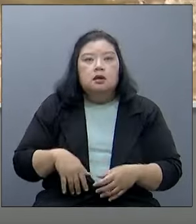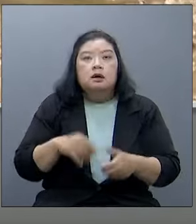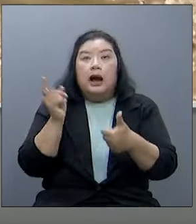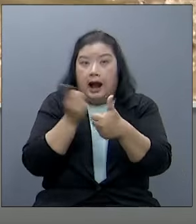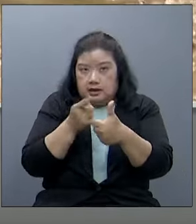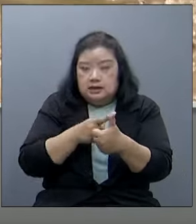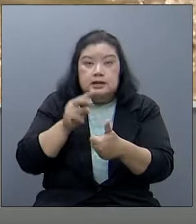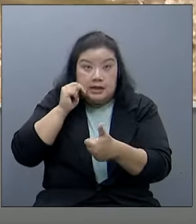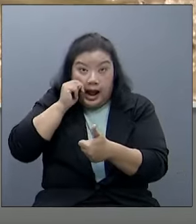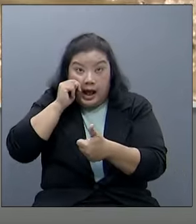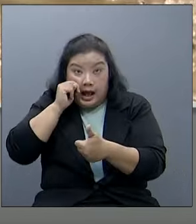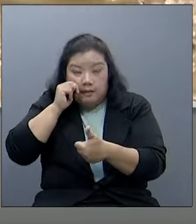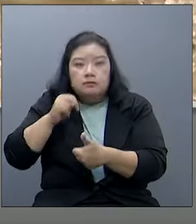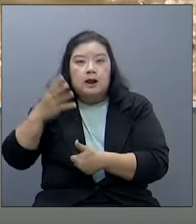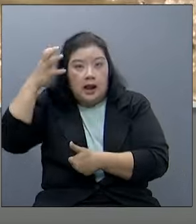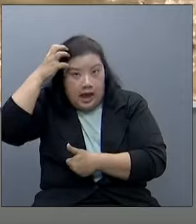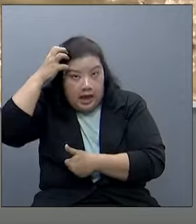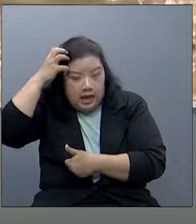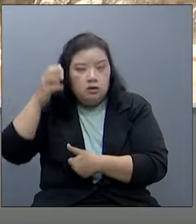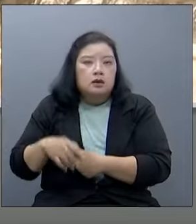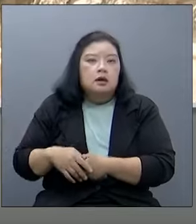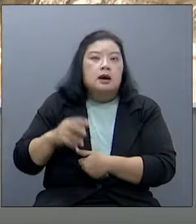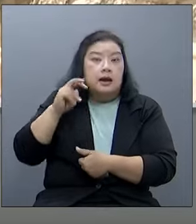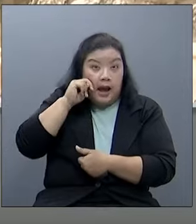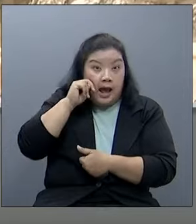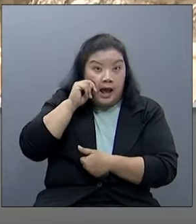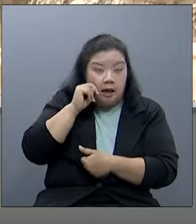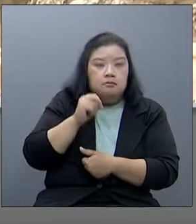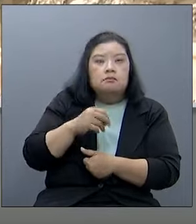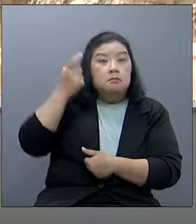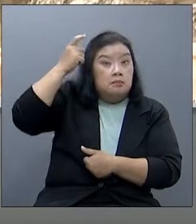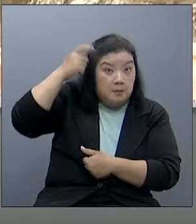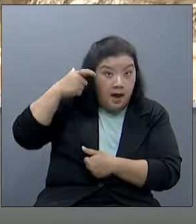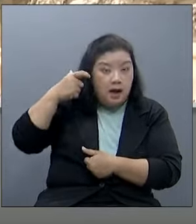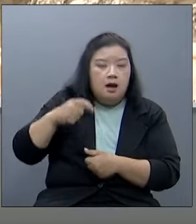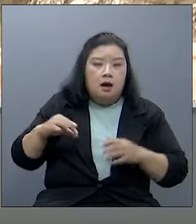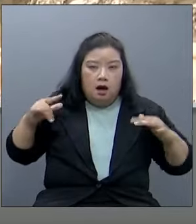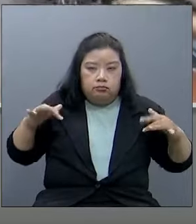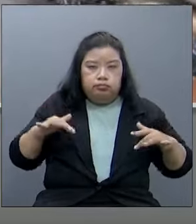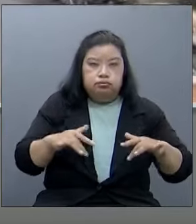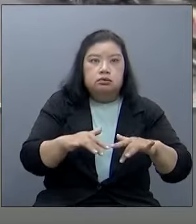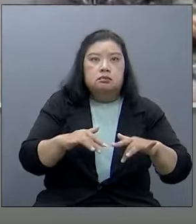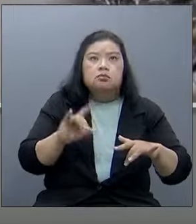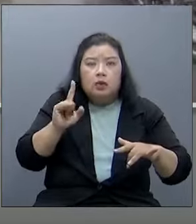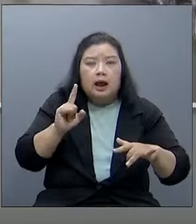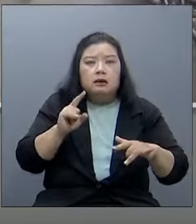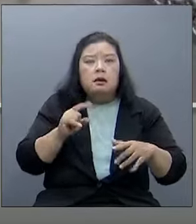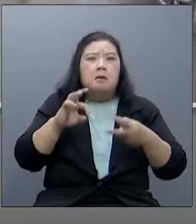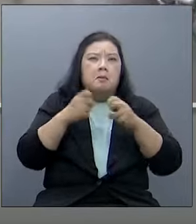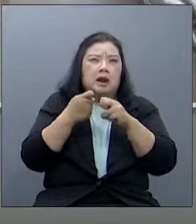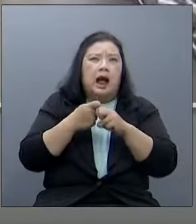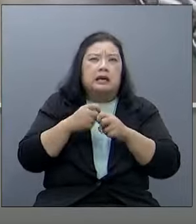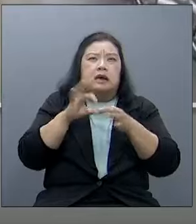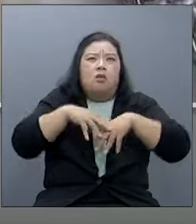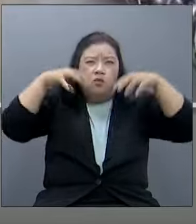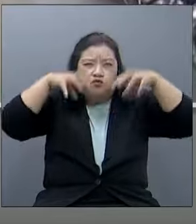งแ่น้ำสาย ต้นน้ำเกกมันชุมน้ำมาตั้งแต่ฝนราลอกก่อนแล้วทำให้หยาดฝนทุกเม็ดที่